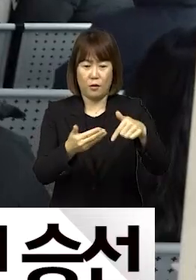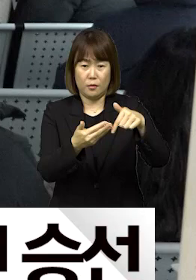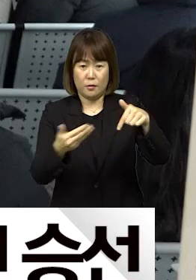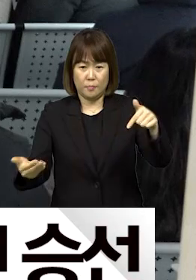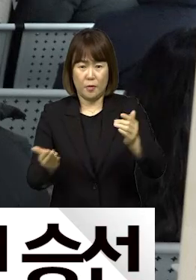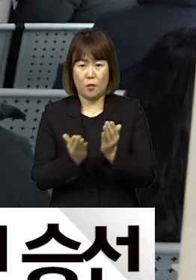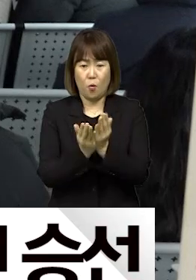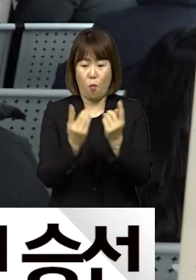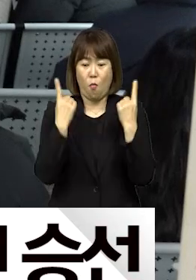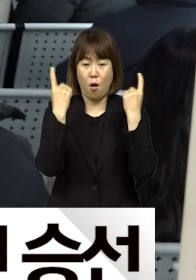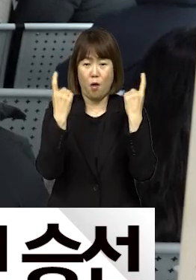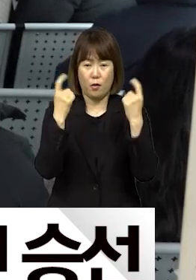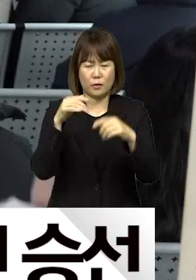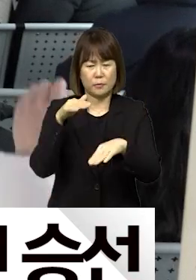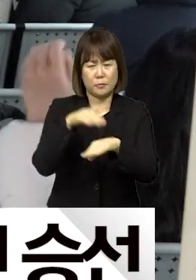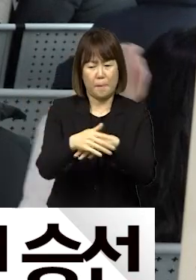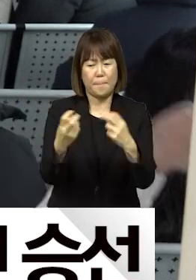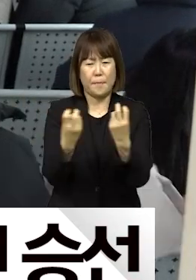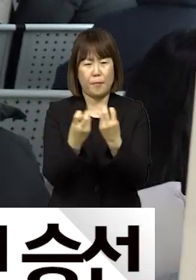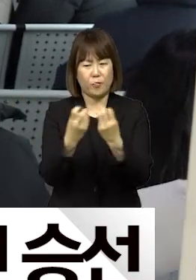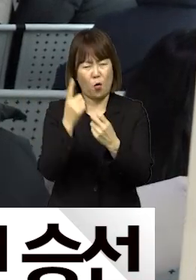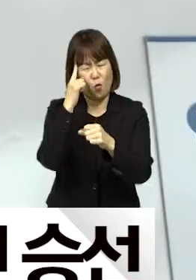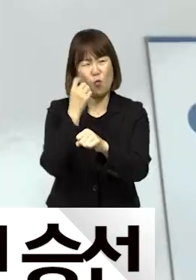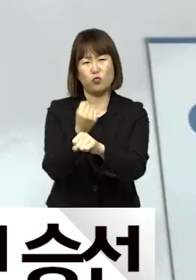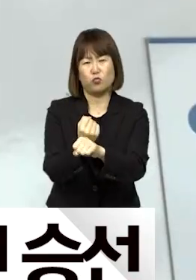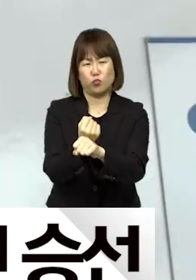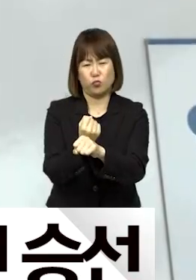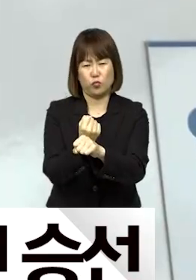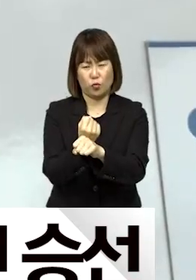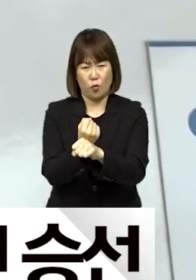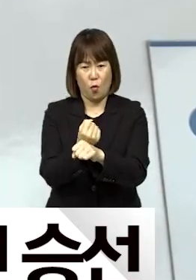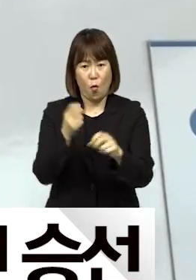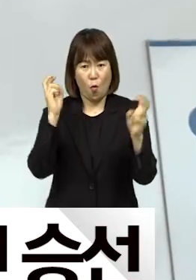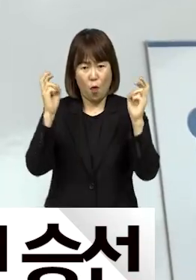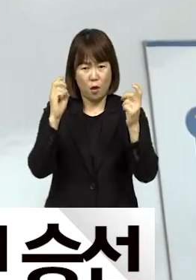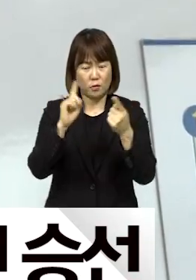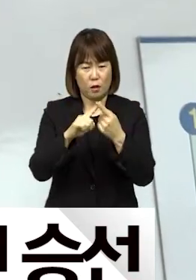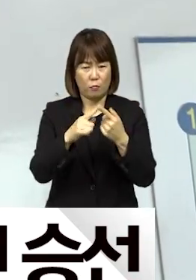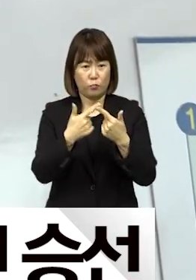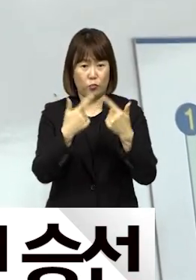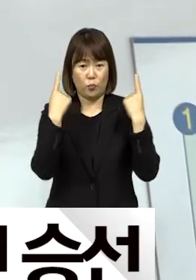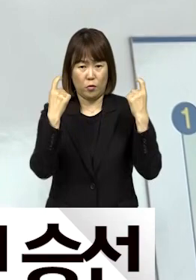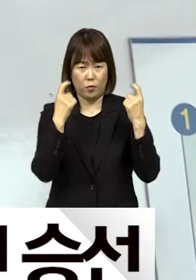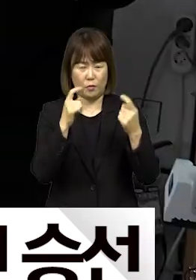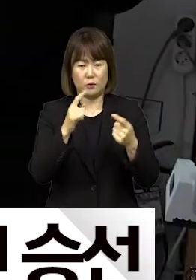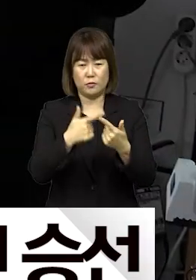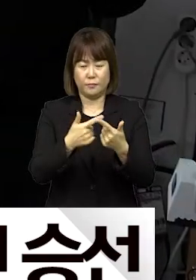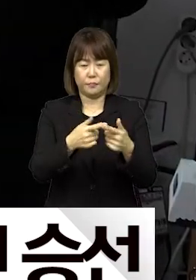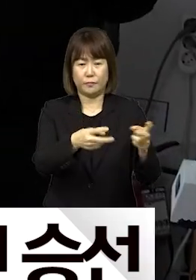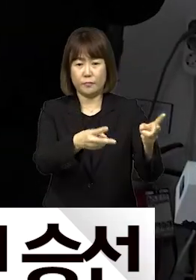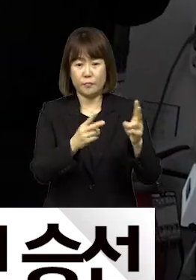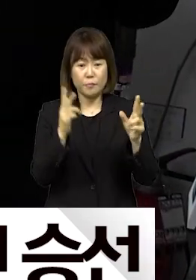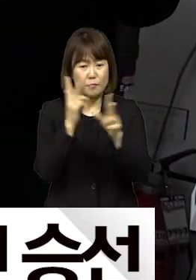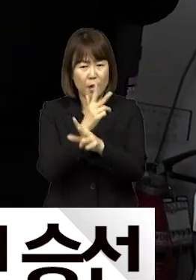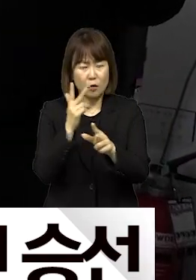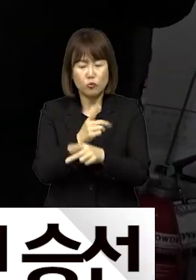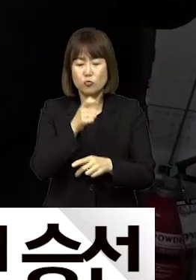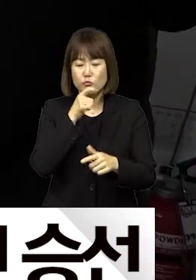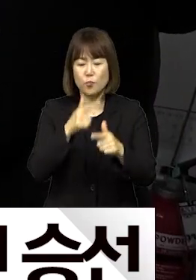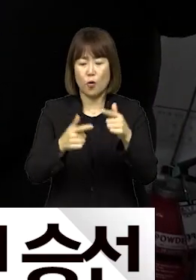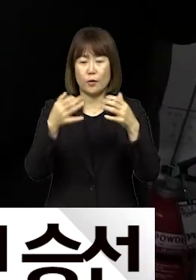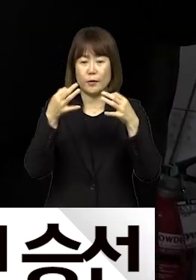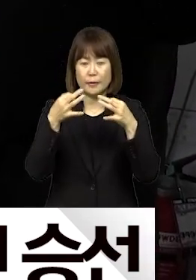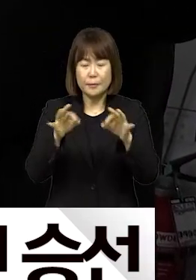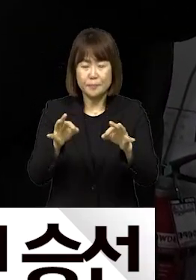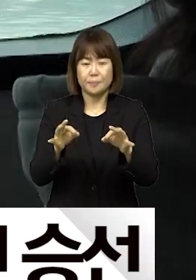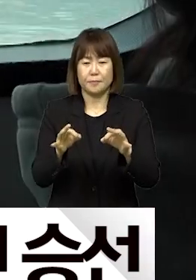관광자원화하는 방안을 모색했습니다 운항사인 부산 관광공사와 협의를 통해 현재 매주 수목금의